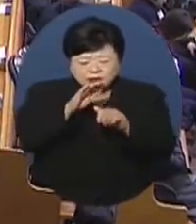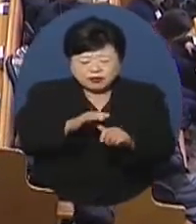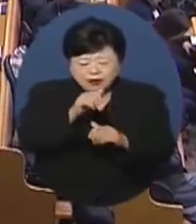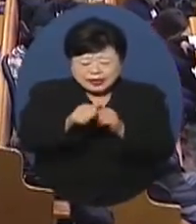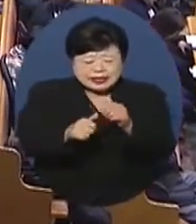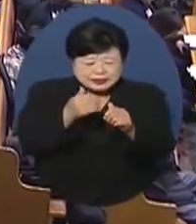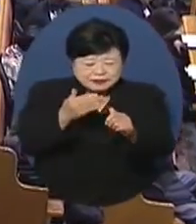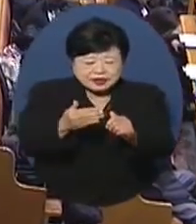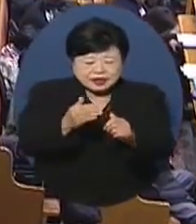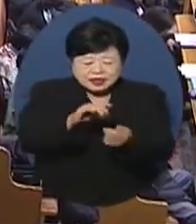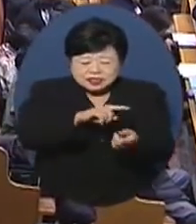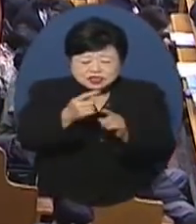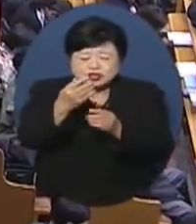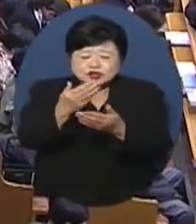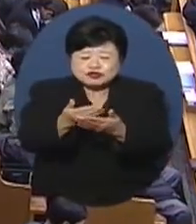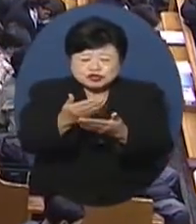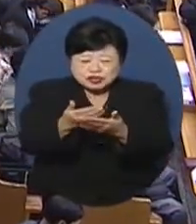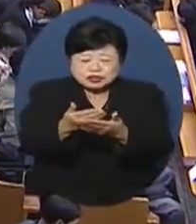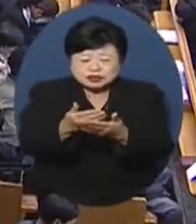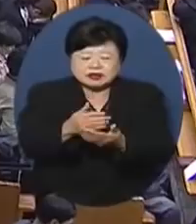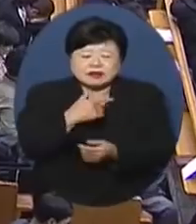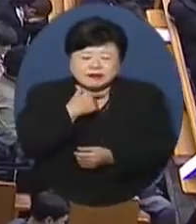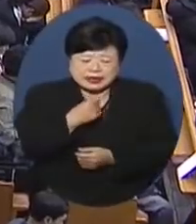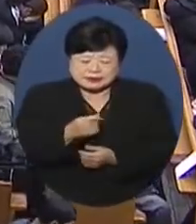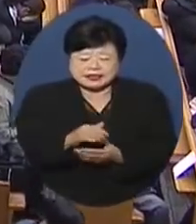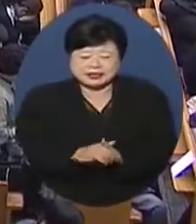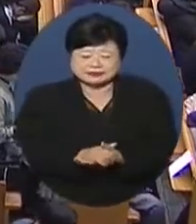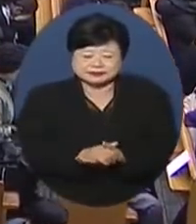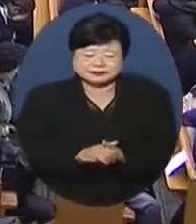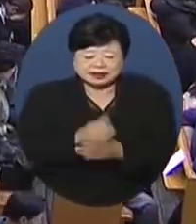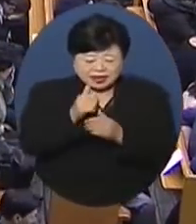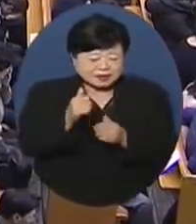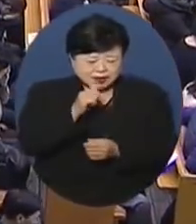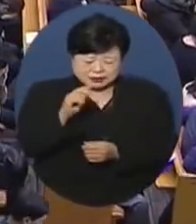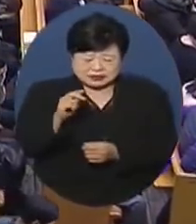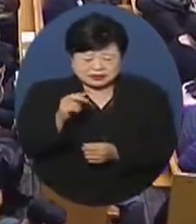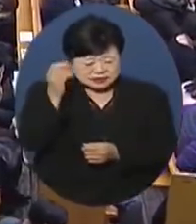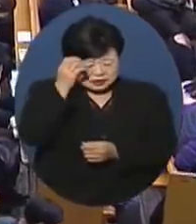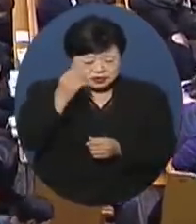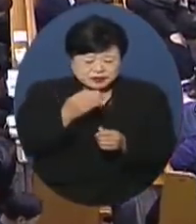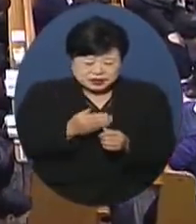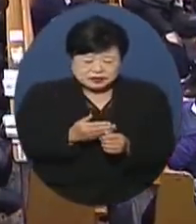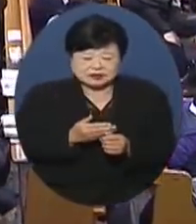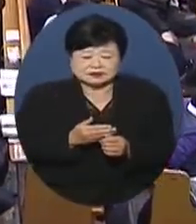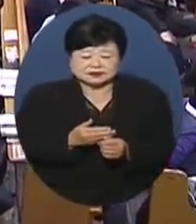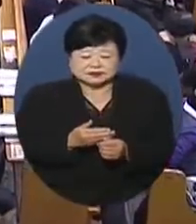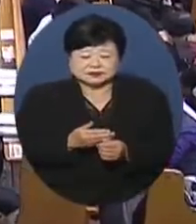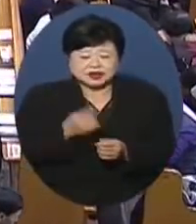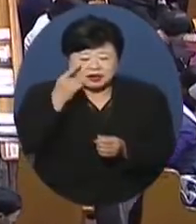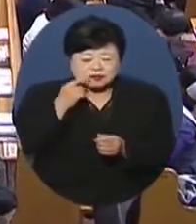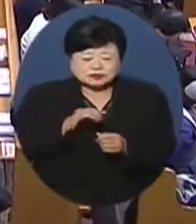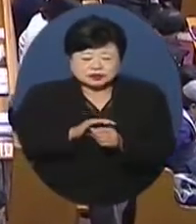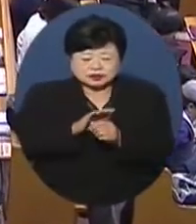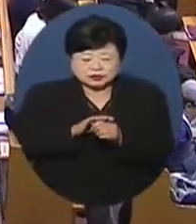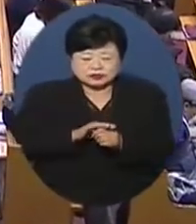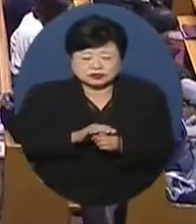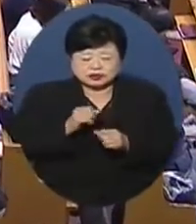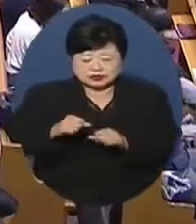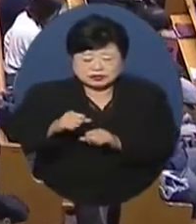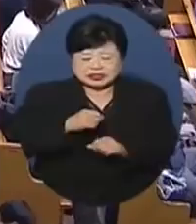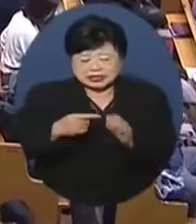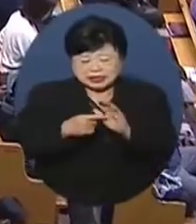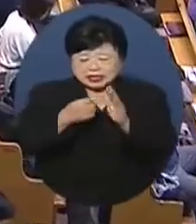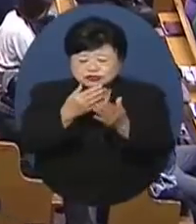하나님이 치료해 주시기를 바랍니다. 하나님 성령께서 능력사를 나타내